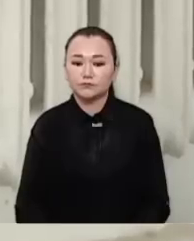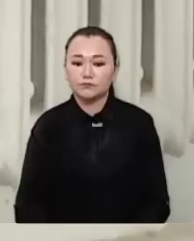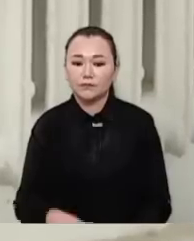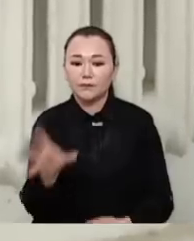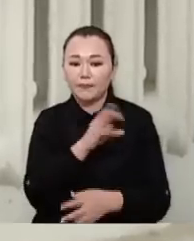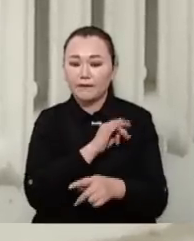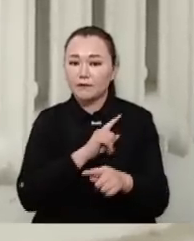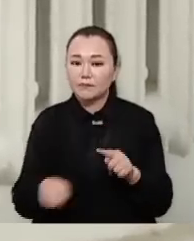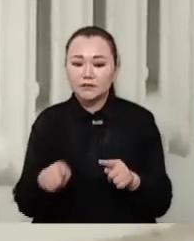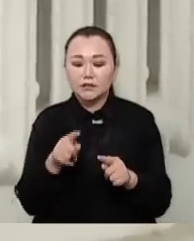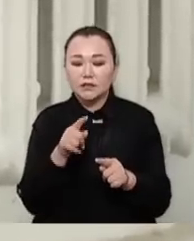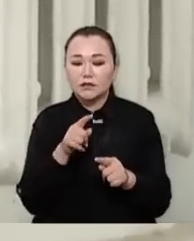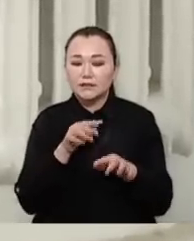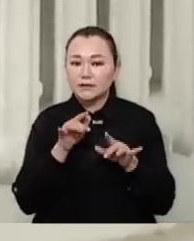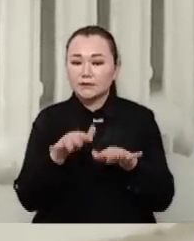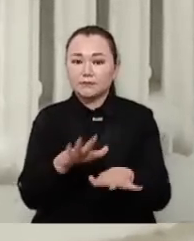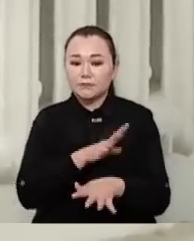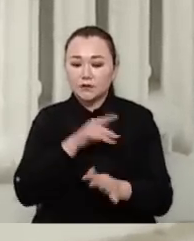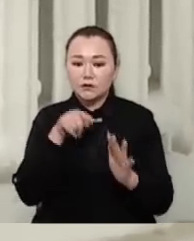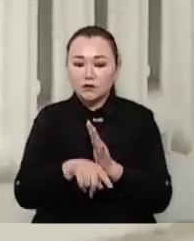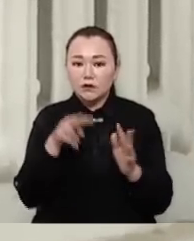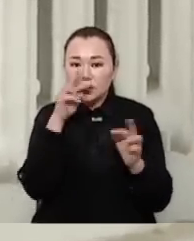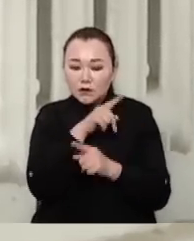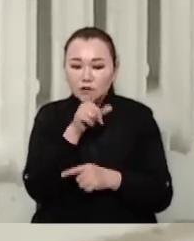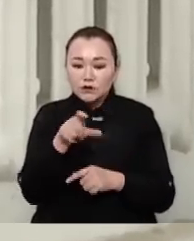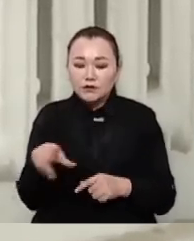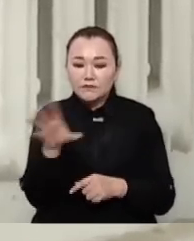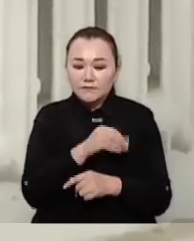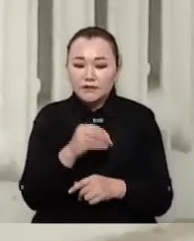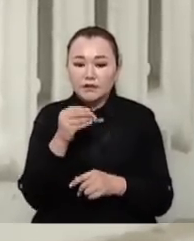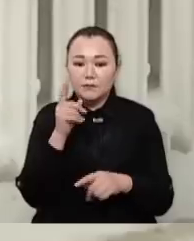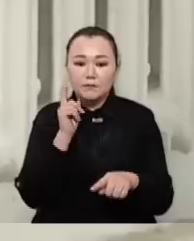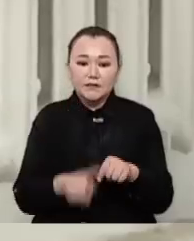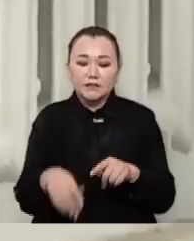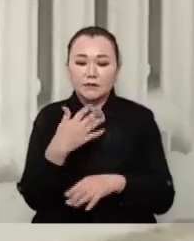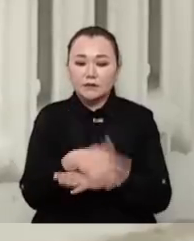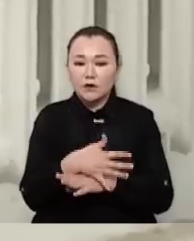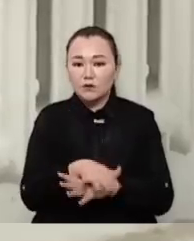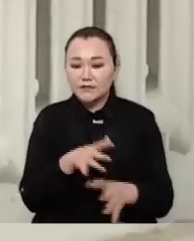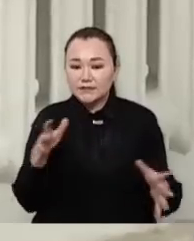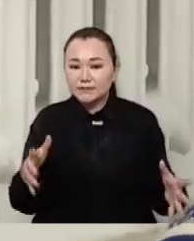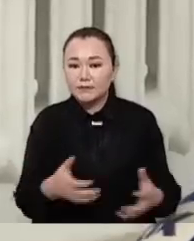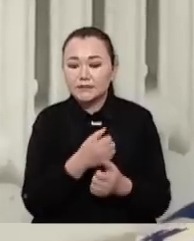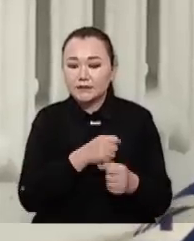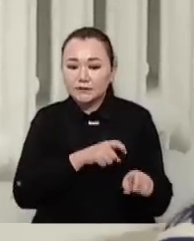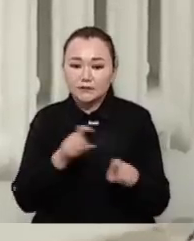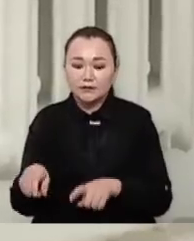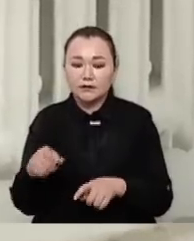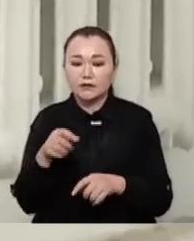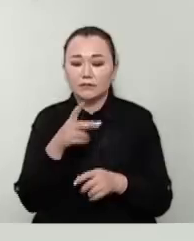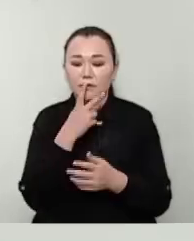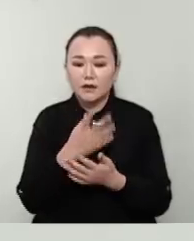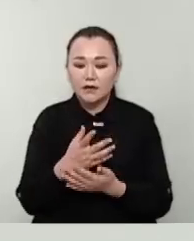Бәрі тез арада болды, жанағы іштеп алған адамдардан тез арада сыртқа қауіпсіз жерге шығарып, ағаш медициналық көмек